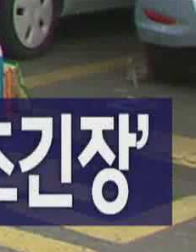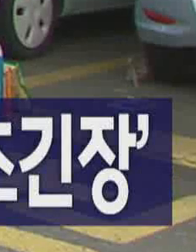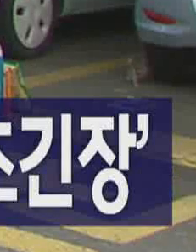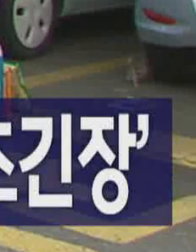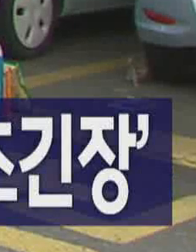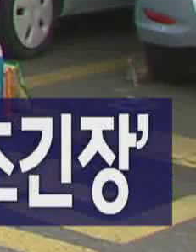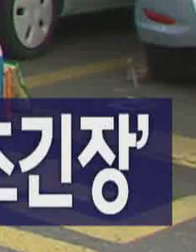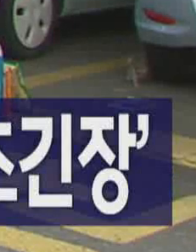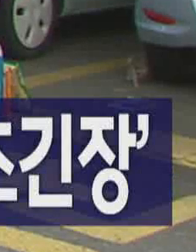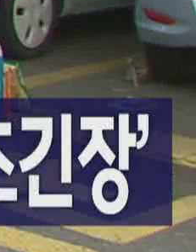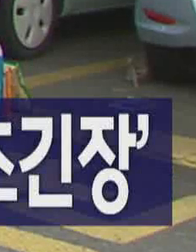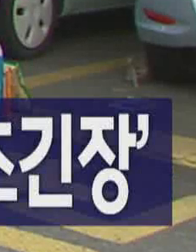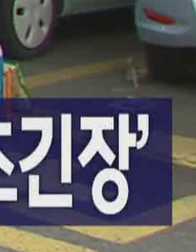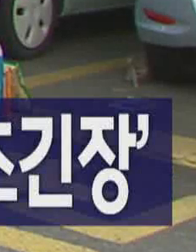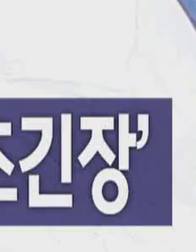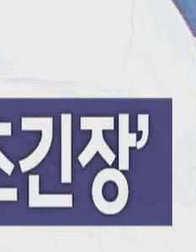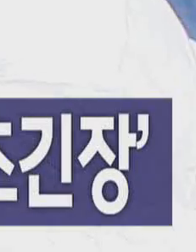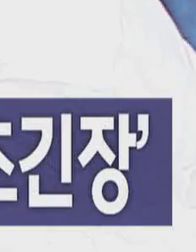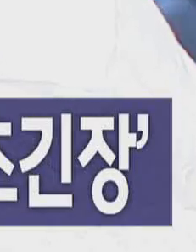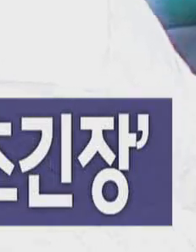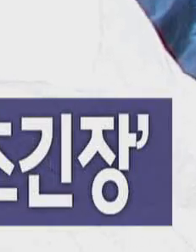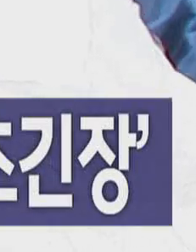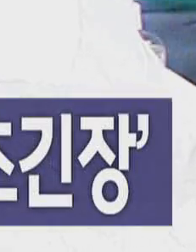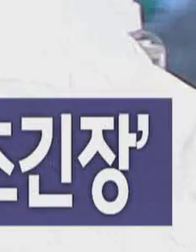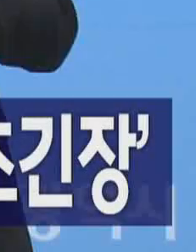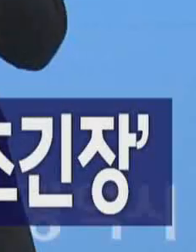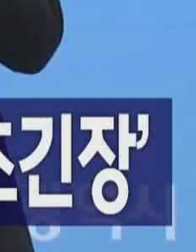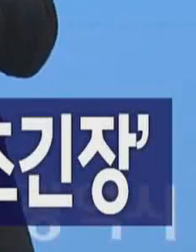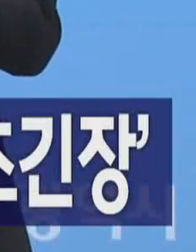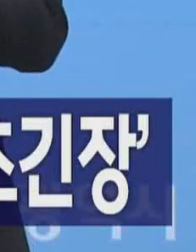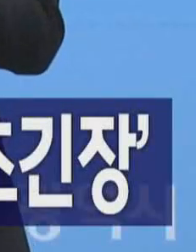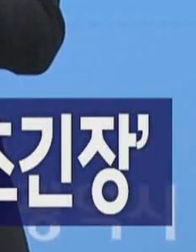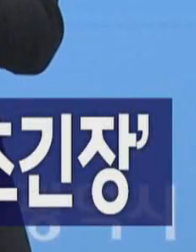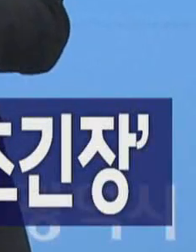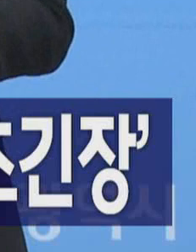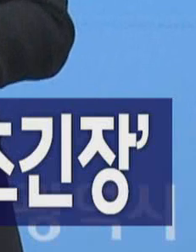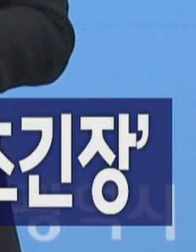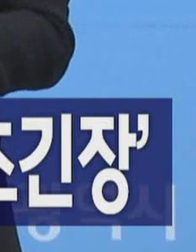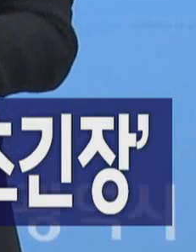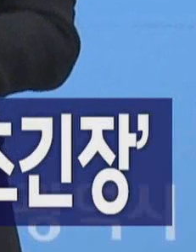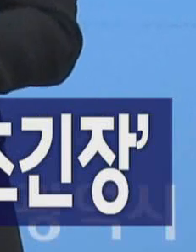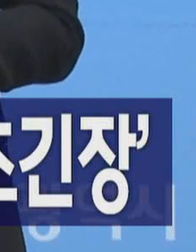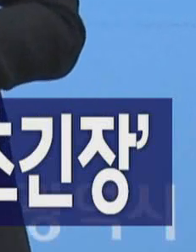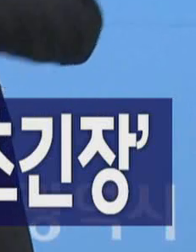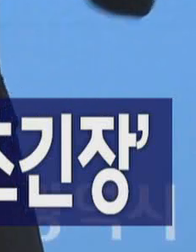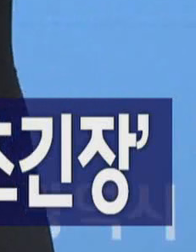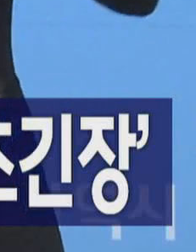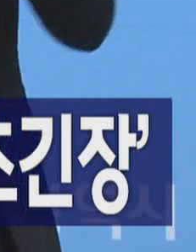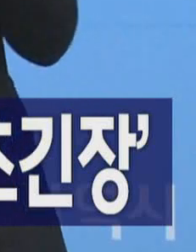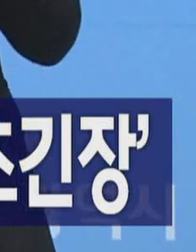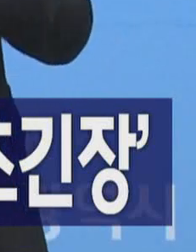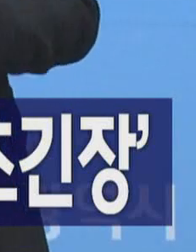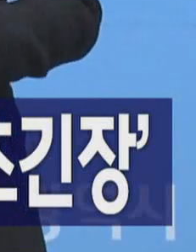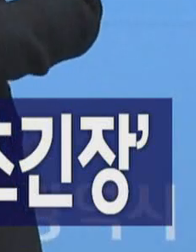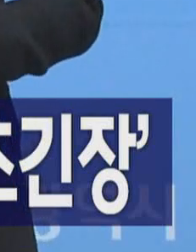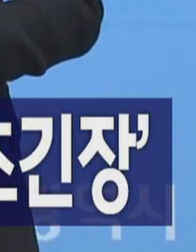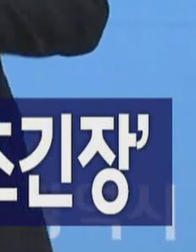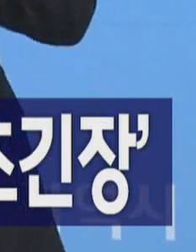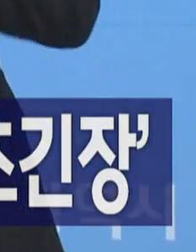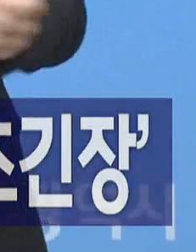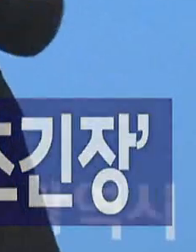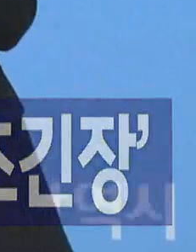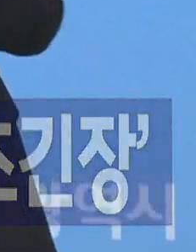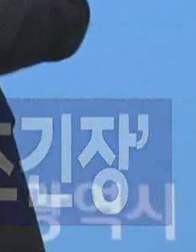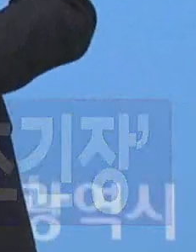우려도 높아 한치도 긴장감을 늦출 수 없는 상황입니다. 설마 나가 활동하는 곳에서는 문제 없겠지 했던 데서 언제 어느